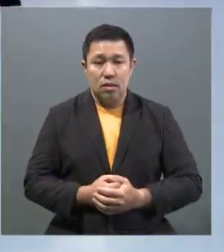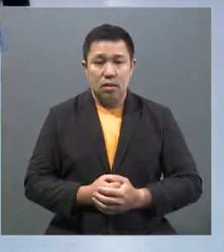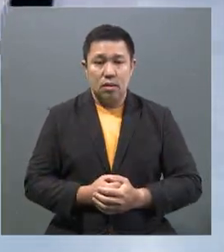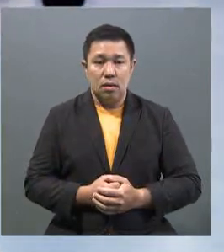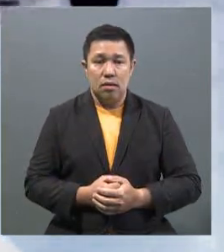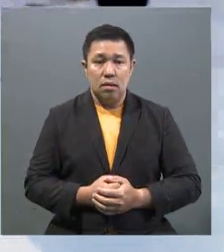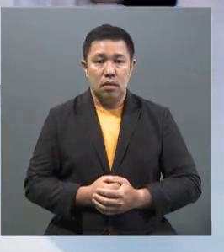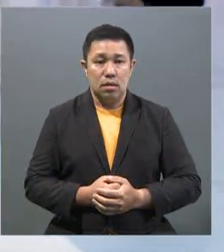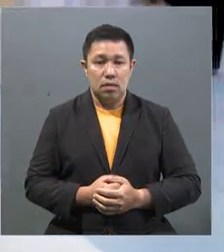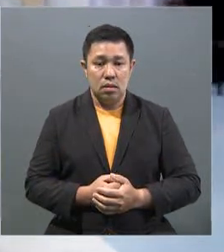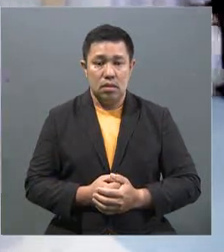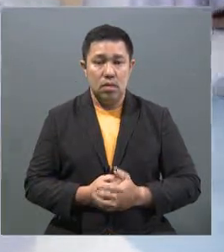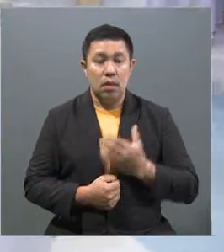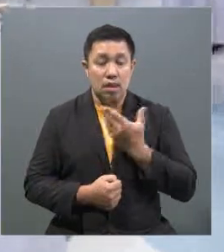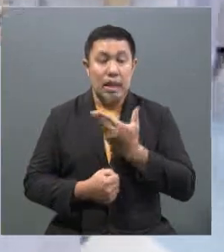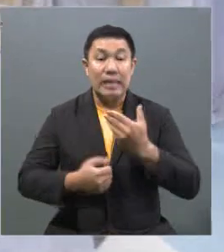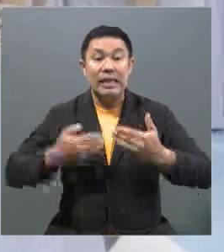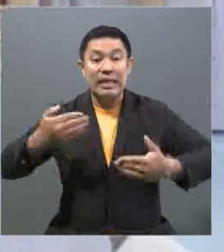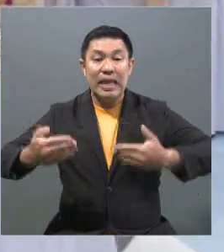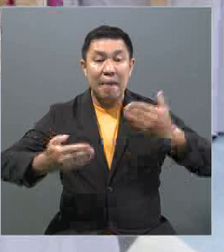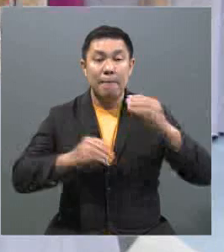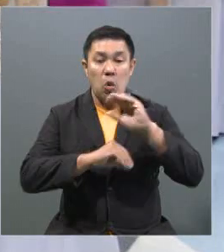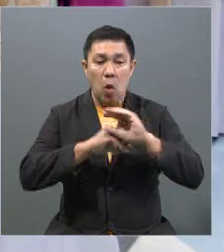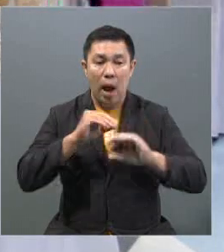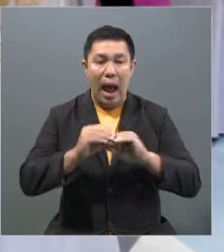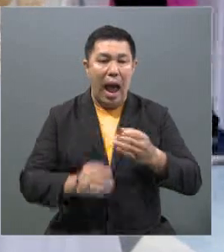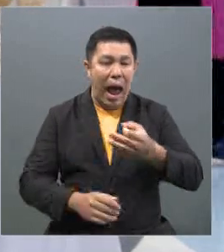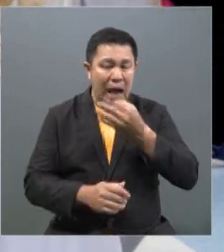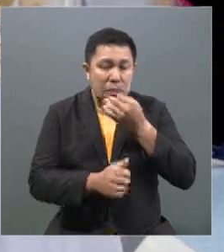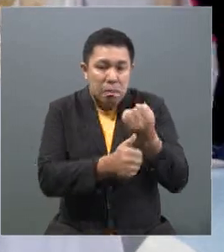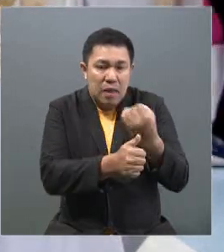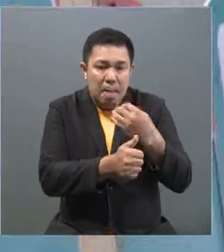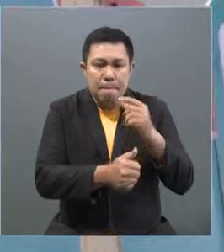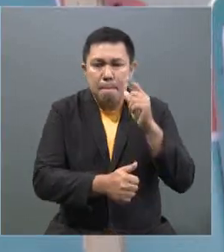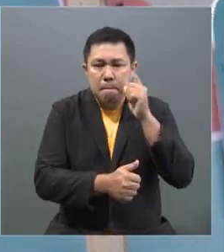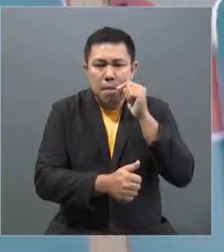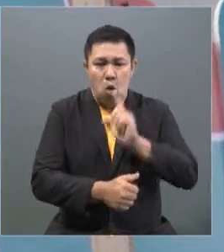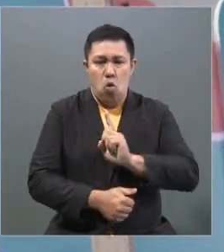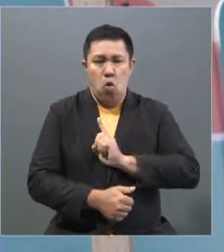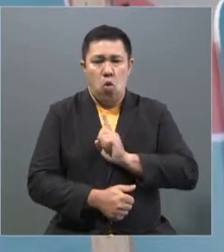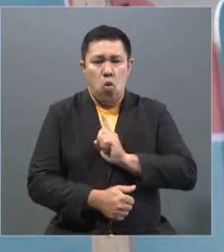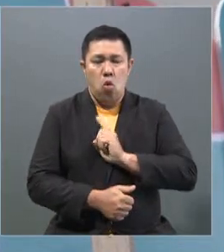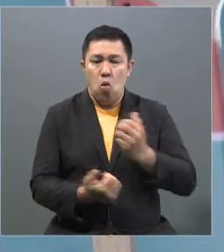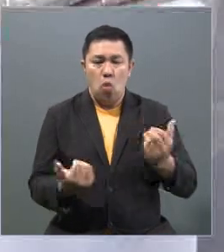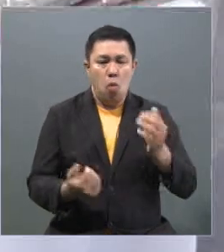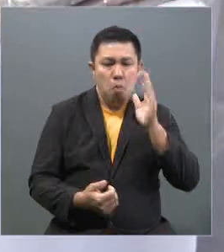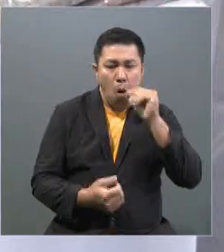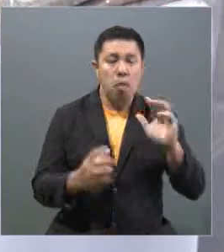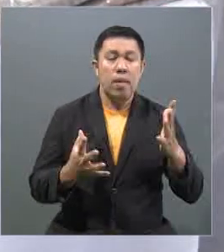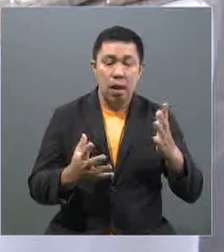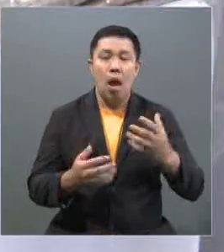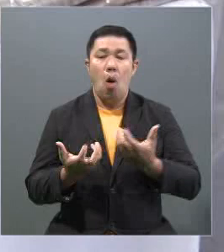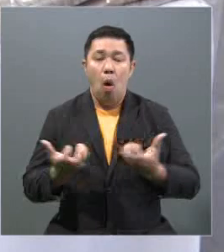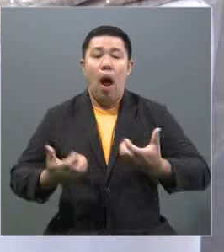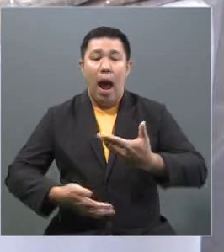นอกจากนี้นะคะกิจกรรมในโครงการยังมีการแนะแนวอาชีพใหม่ให้กับแม่เลี้ยงเดี่ยวแล้วก็ขายสินค้าในพื้นที่สร้างรายได้